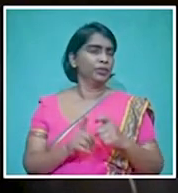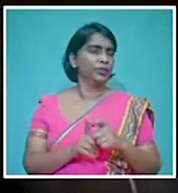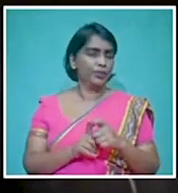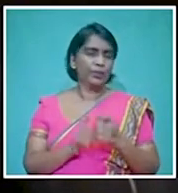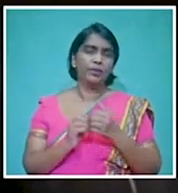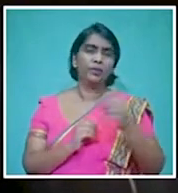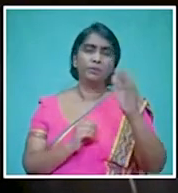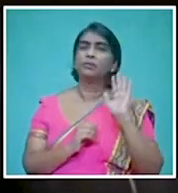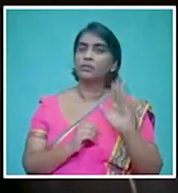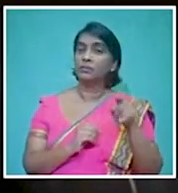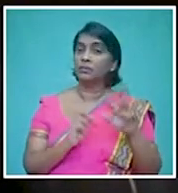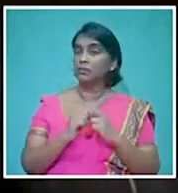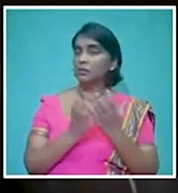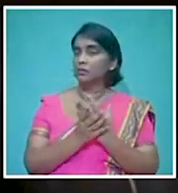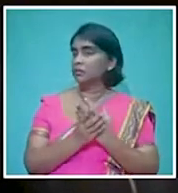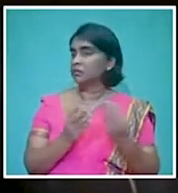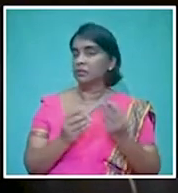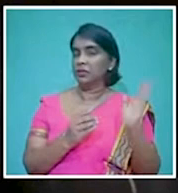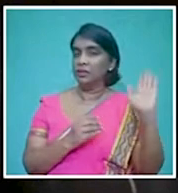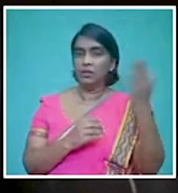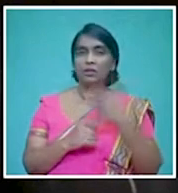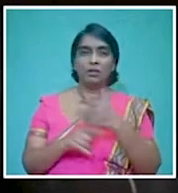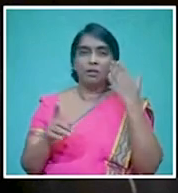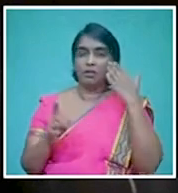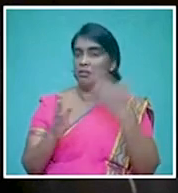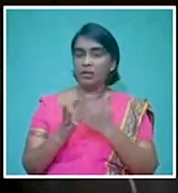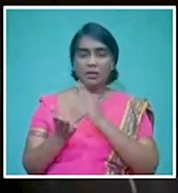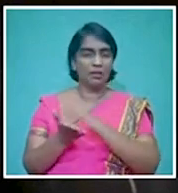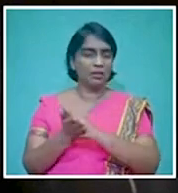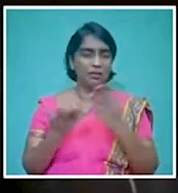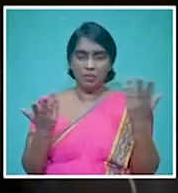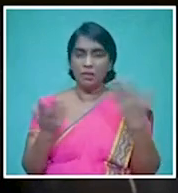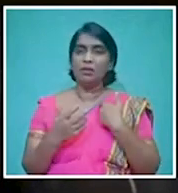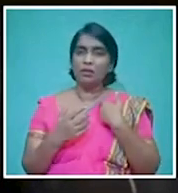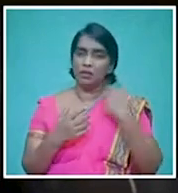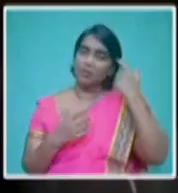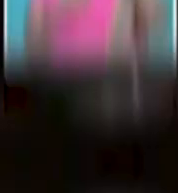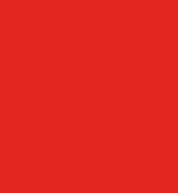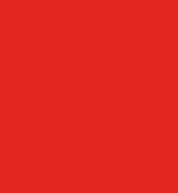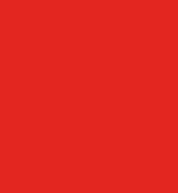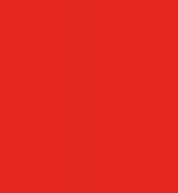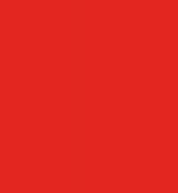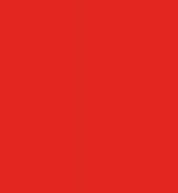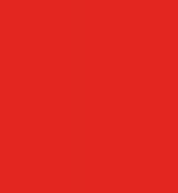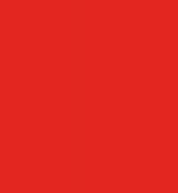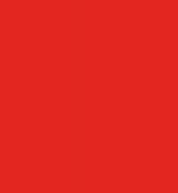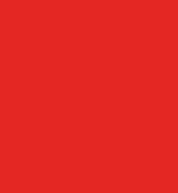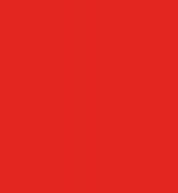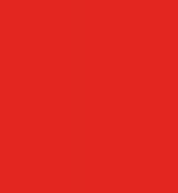තැනකට යනවා මිසක් මේවා විසඳන්න කිසිම විදියකට මේවා ඉවහල් වෙන්නේ නැති බව මම හිතන්නේ අපි මතක තියාගන්න ඕනේ.